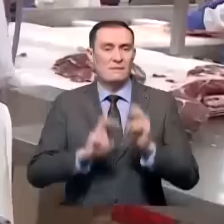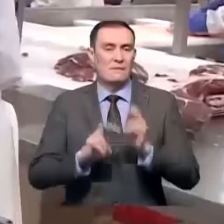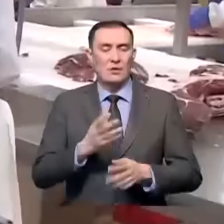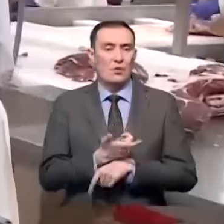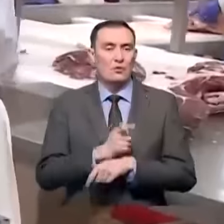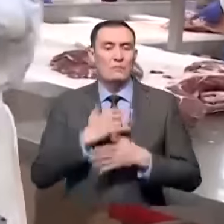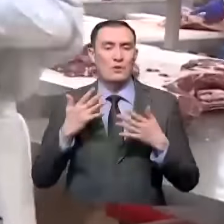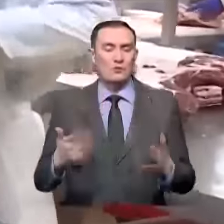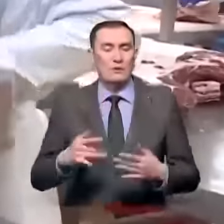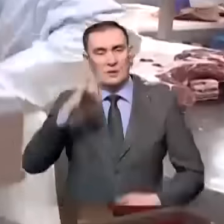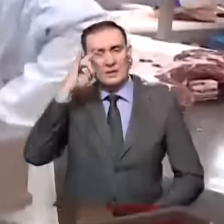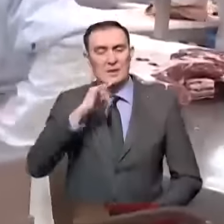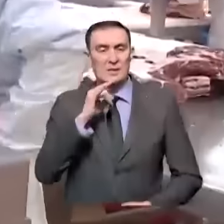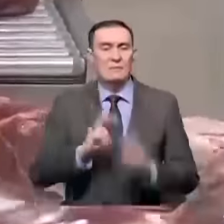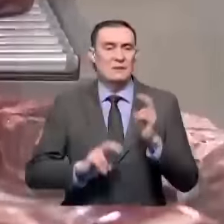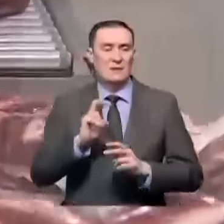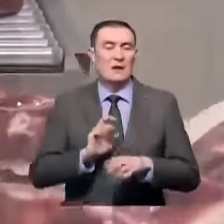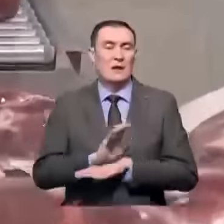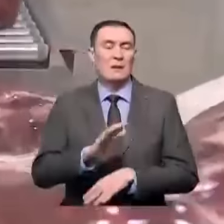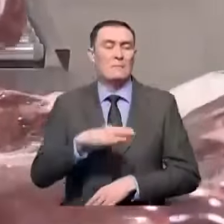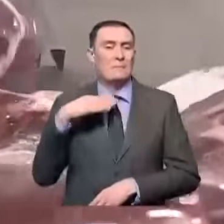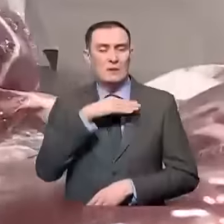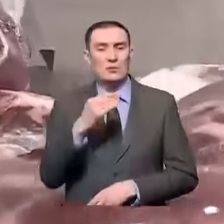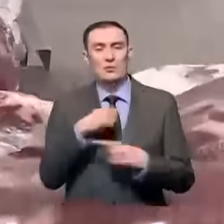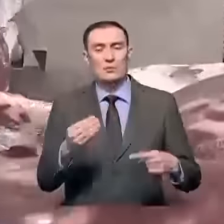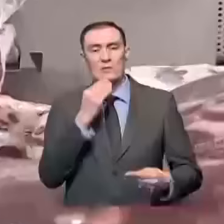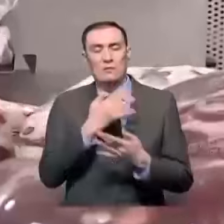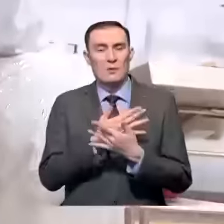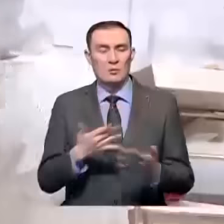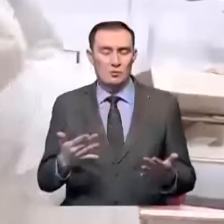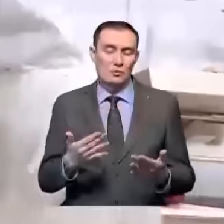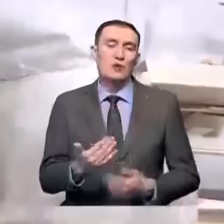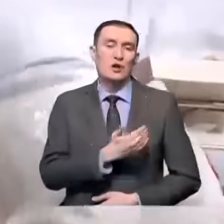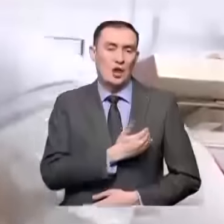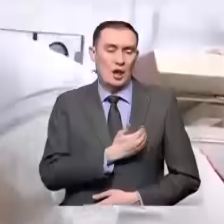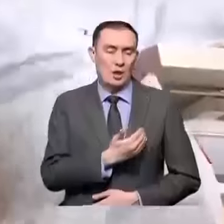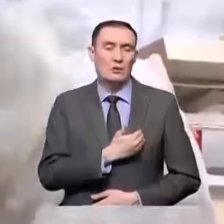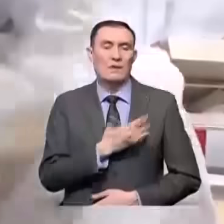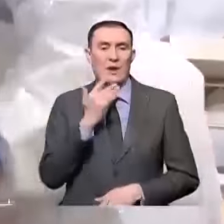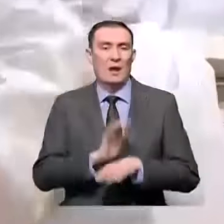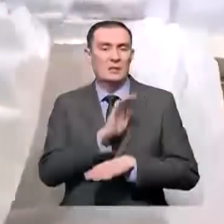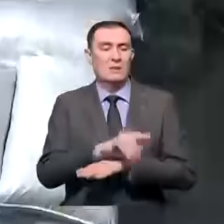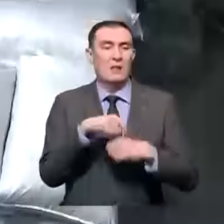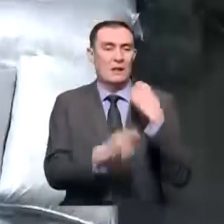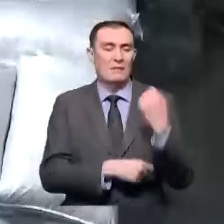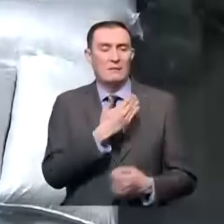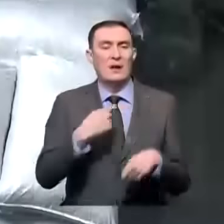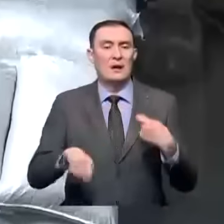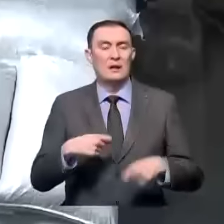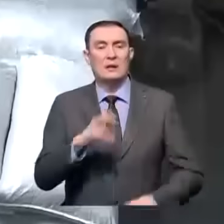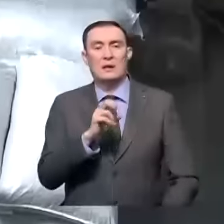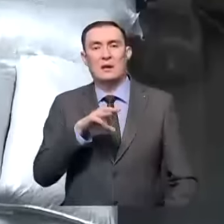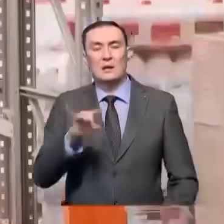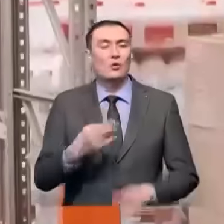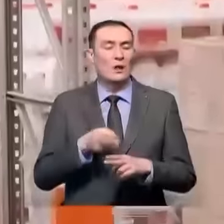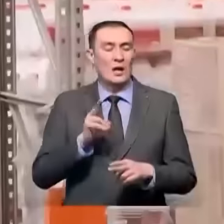большой. Сейчас казахстанские производители мяса и другой пищевой продукции выражают заинтересованность в экспорте товаров на рынок Катара. Но